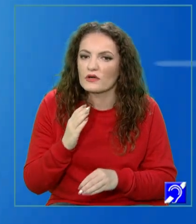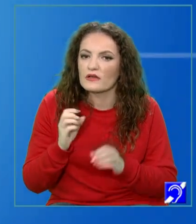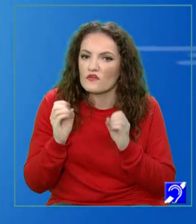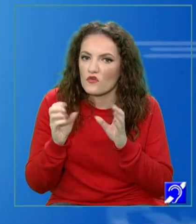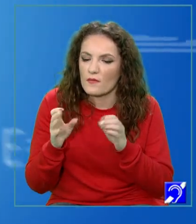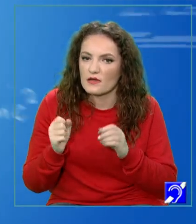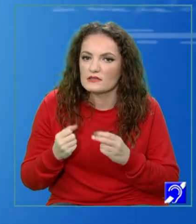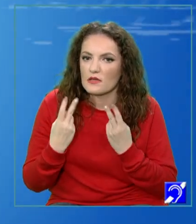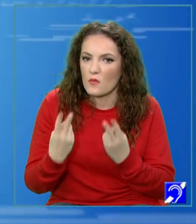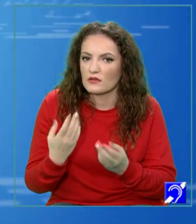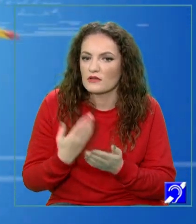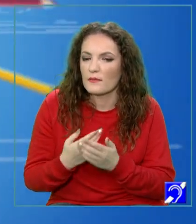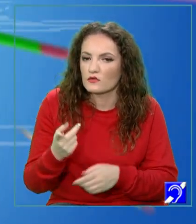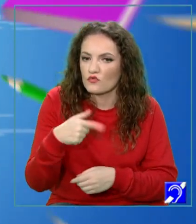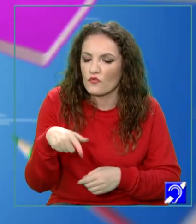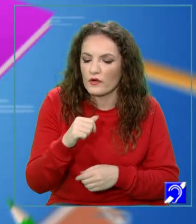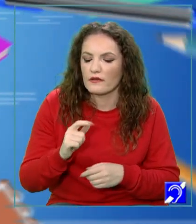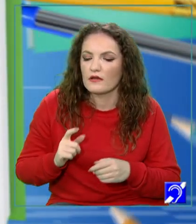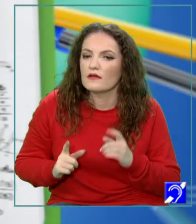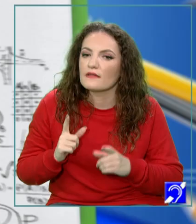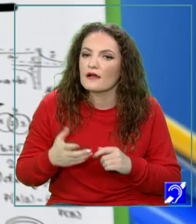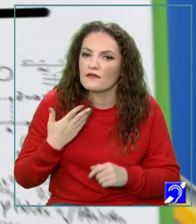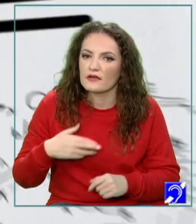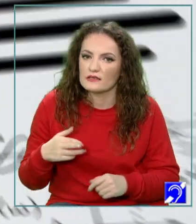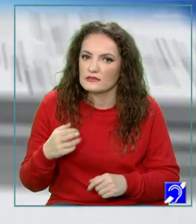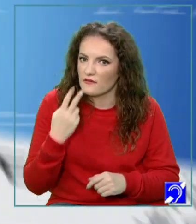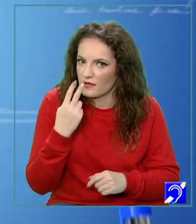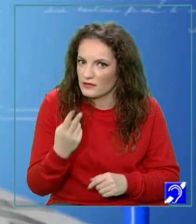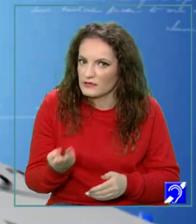informații utile pentru voi. Dacă vreți să revedeți emisiunile, acestea sunt